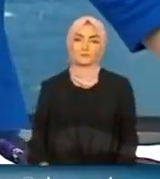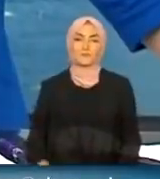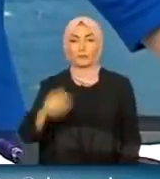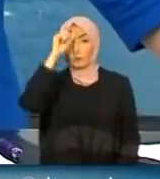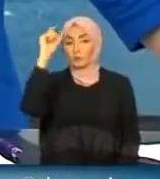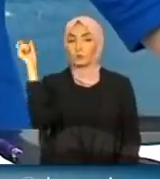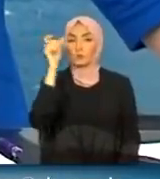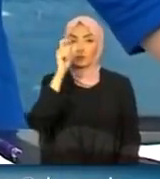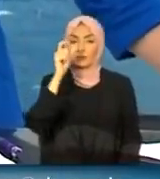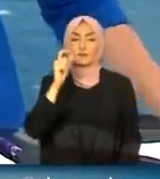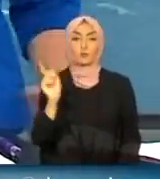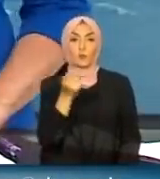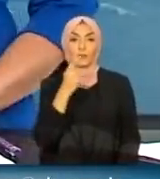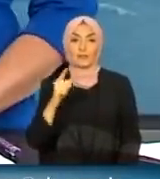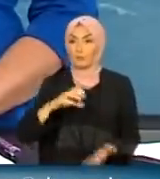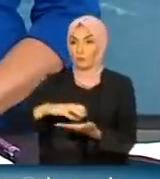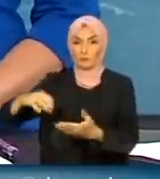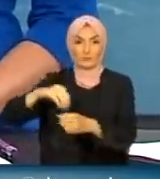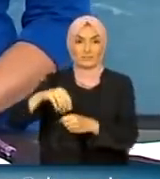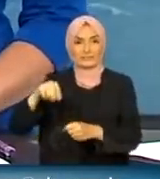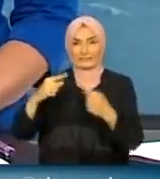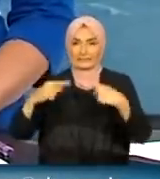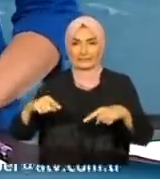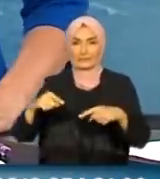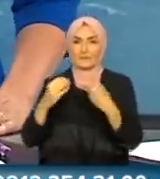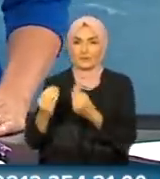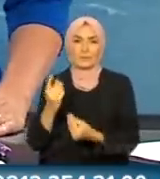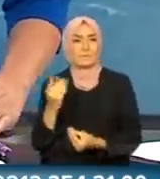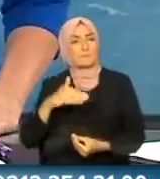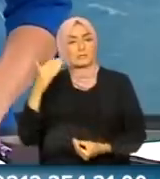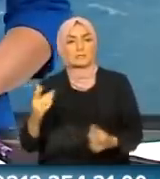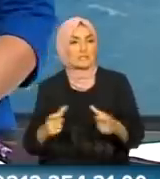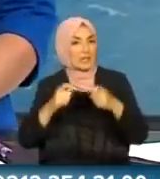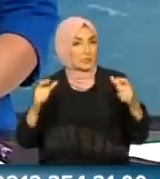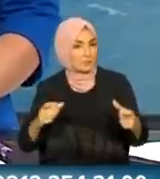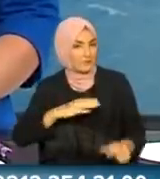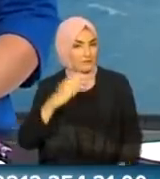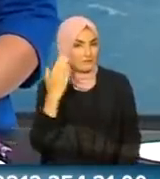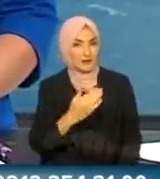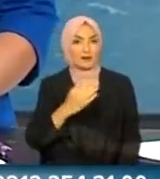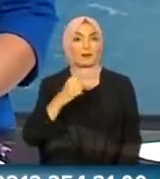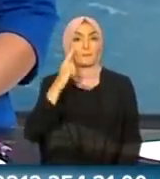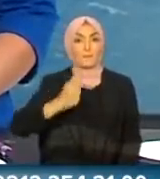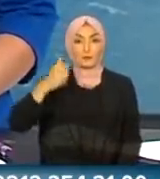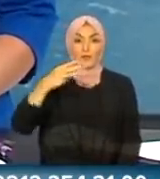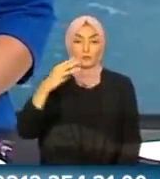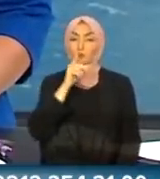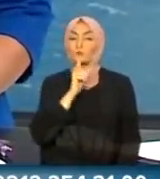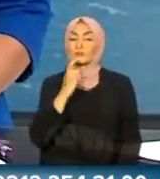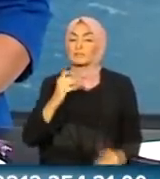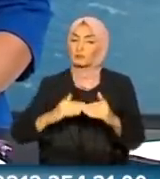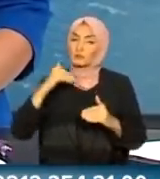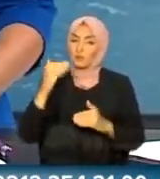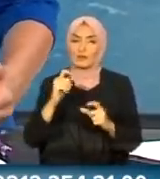Türkiye'yi diplomatik alanda sınamaya yönelik bir başka gelişme. Erdoğan 100 yıl sonra Sevr'in intikamını aldı. Fransız Le Monde